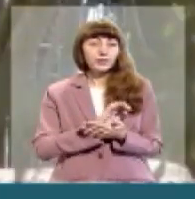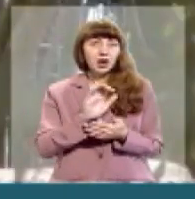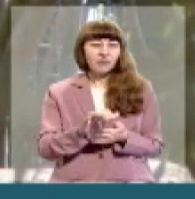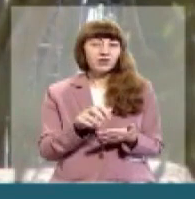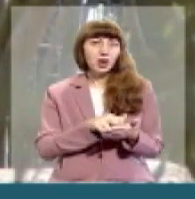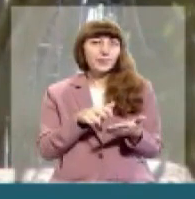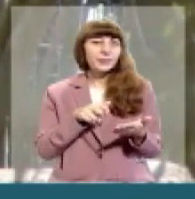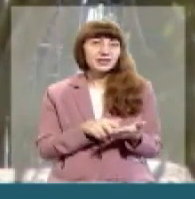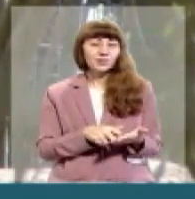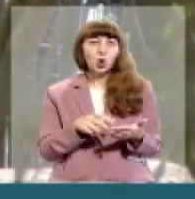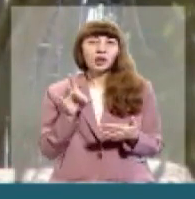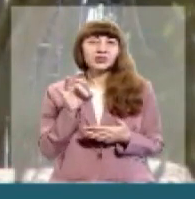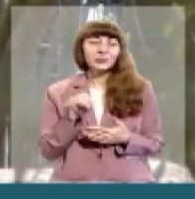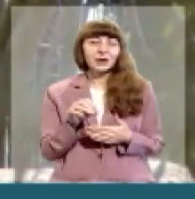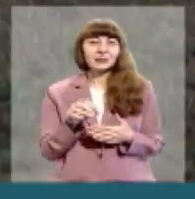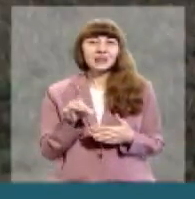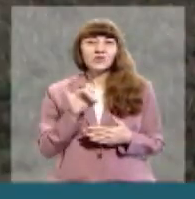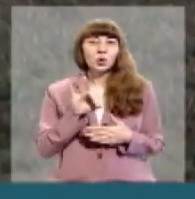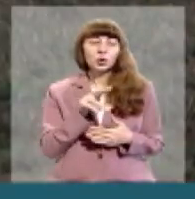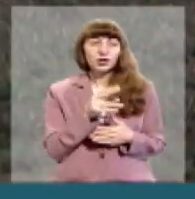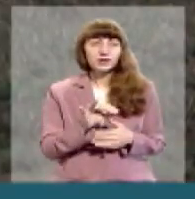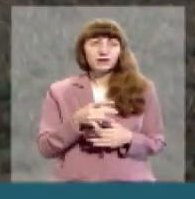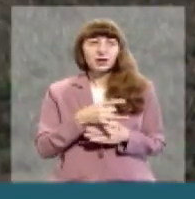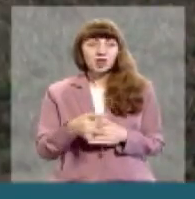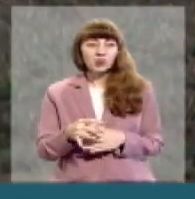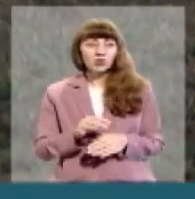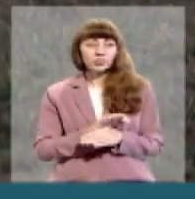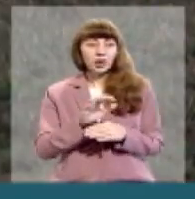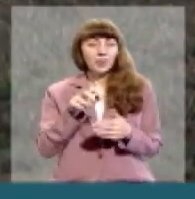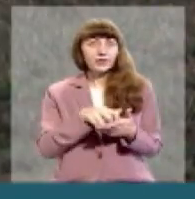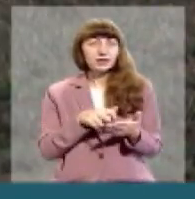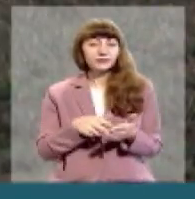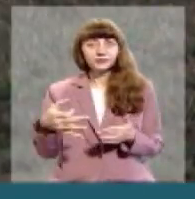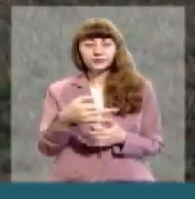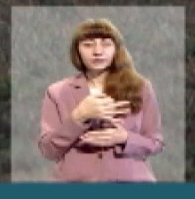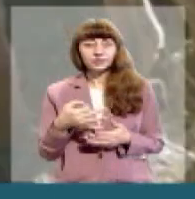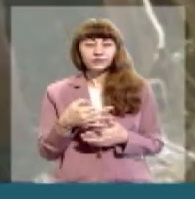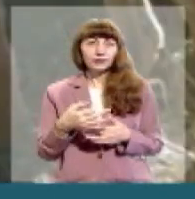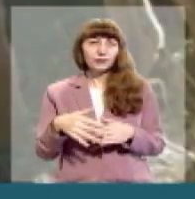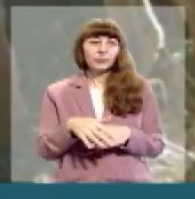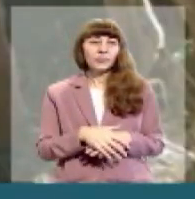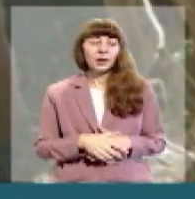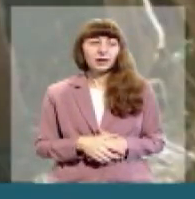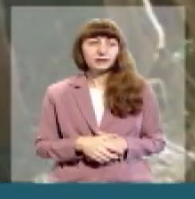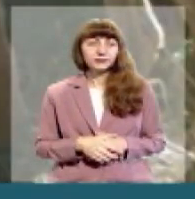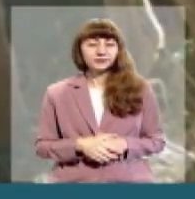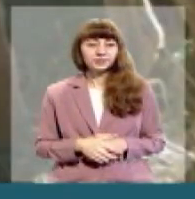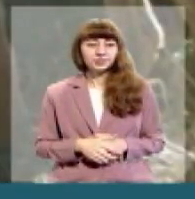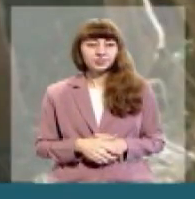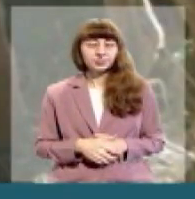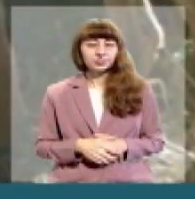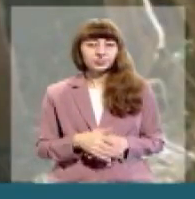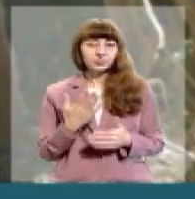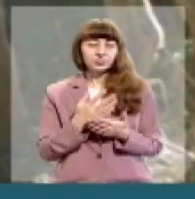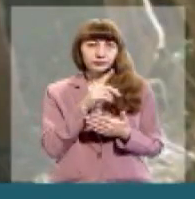облыстық аңшылар мен балықшылар қоғамына хат жолдады. Бұл мәселе қорық қызметі мен аудан әкімдігінің құзыретінде. Қасқырлар анықталған немесе олардың